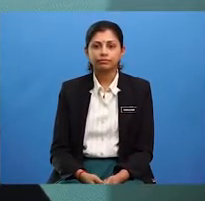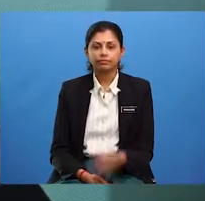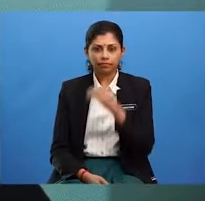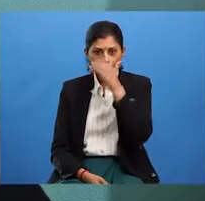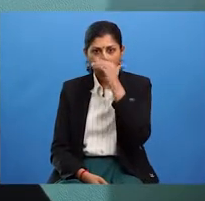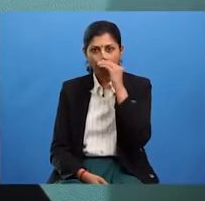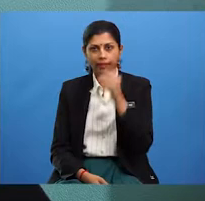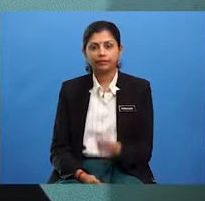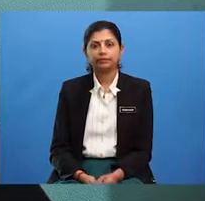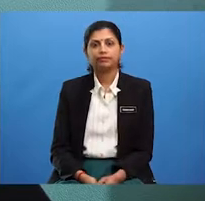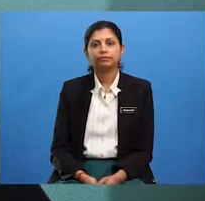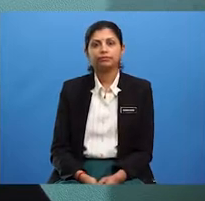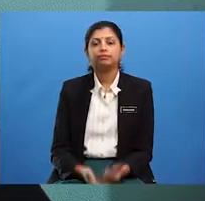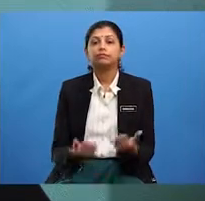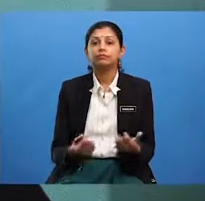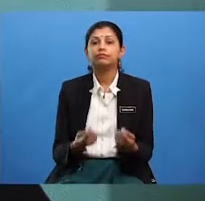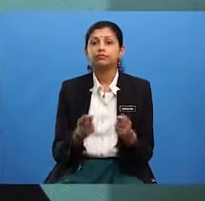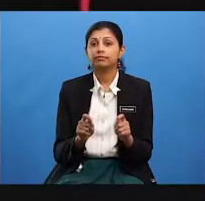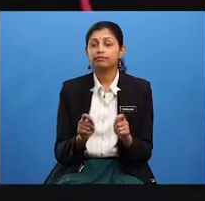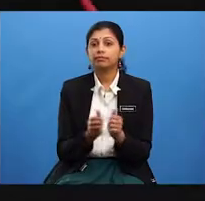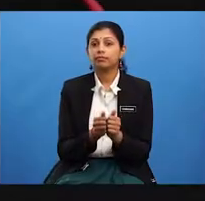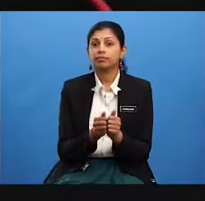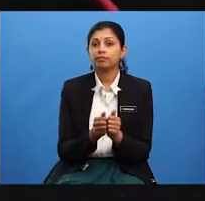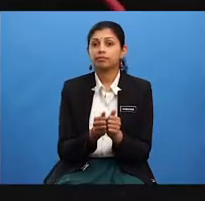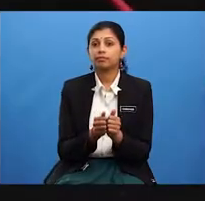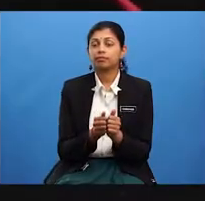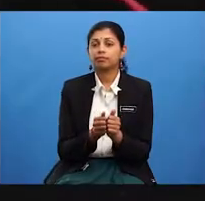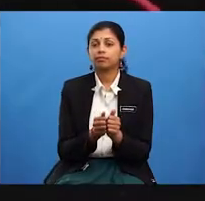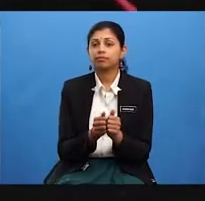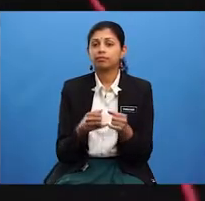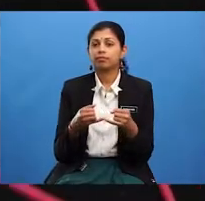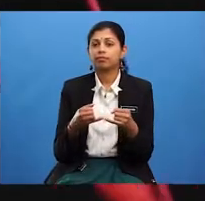Okey, baiklah. Kita cuba pula dengan tali kulit.